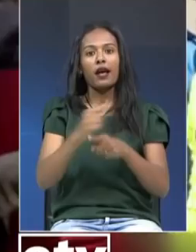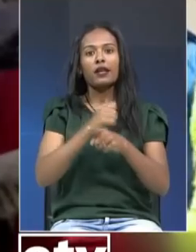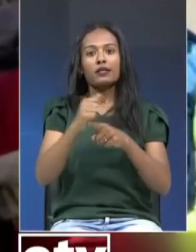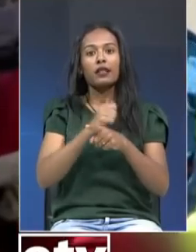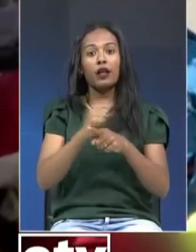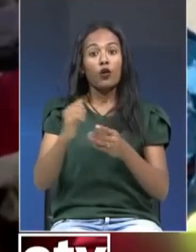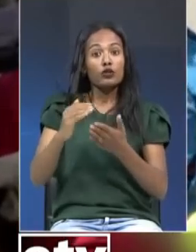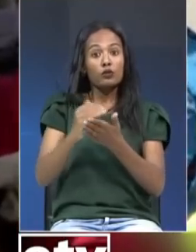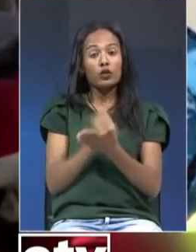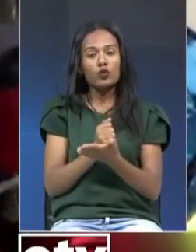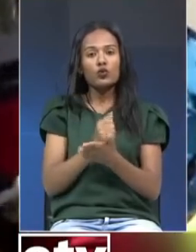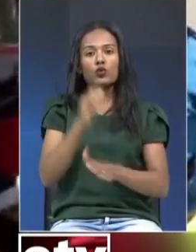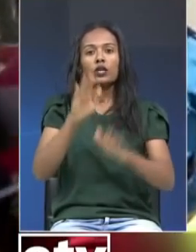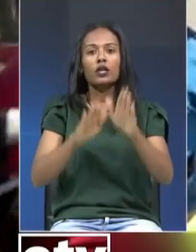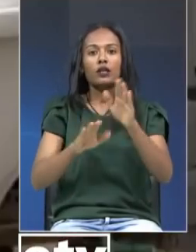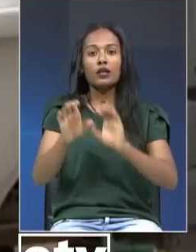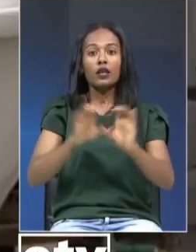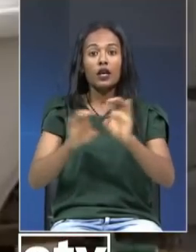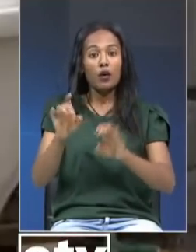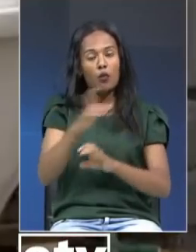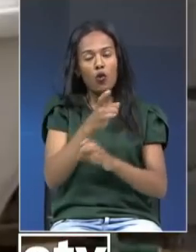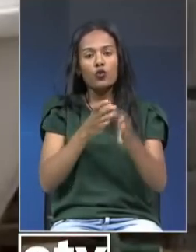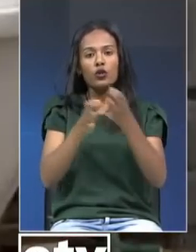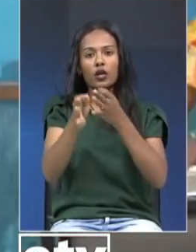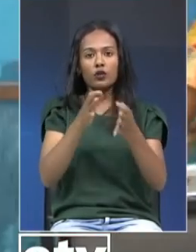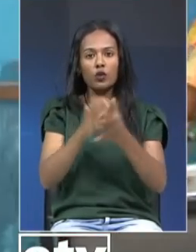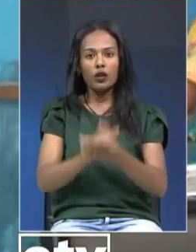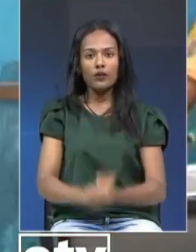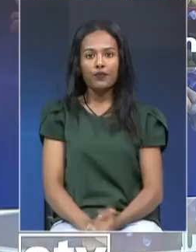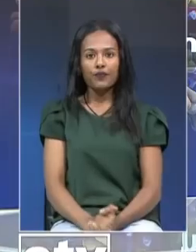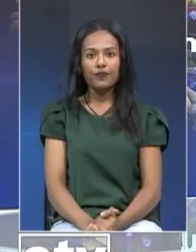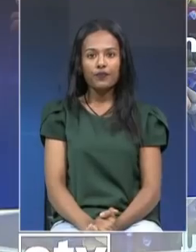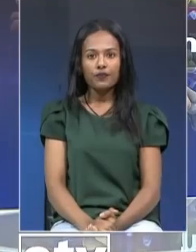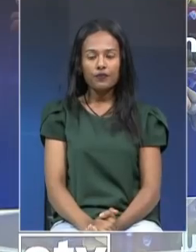ስልጠናዎችን እንዲወስዱ እየተደረገ መሆኑን ተገልጿል